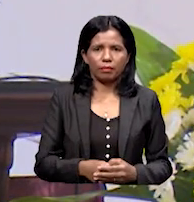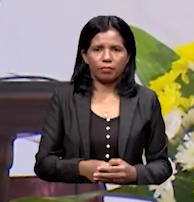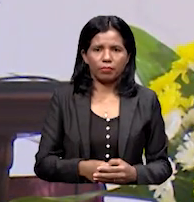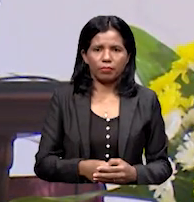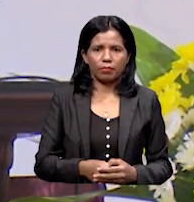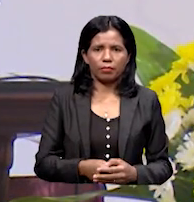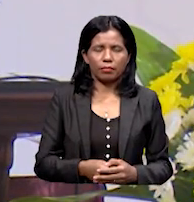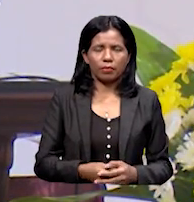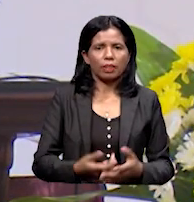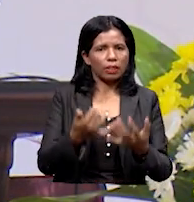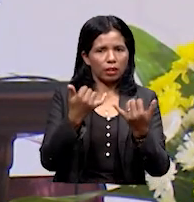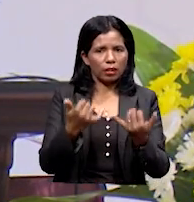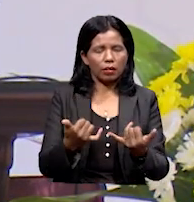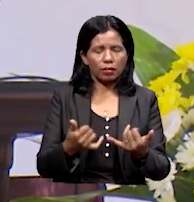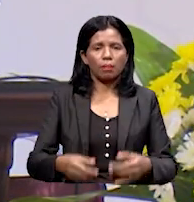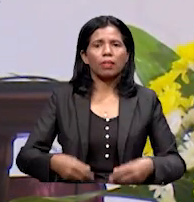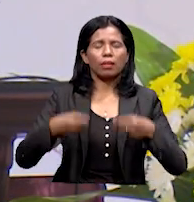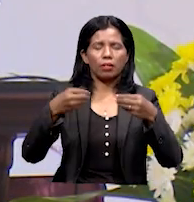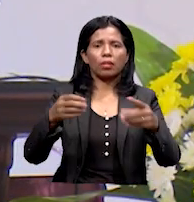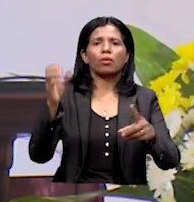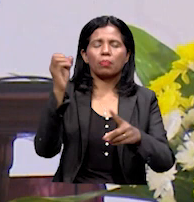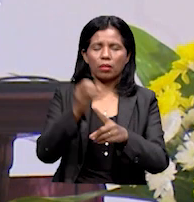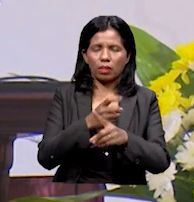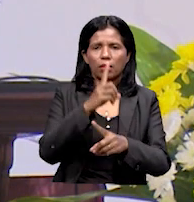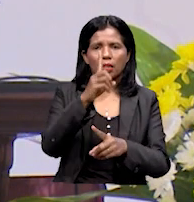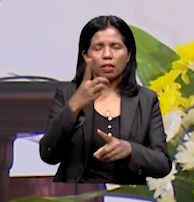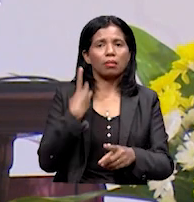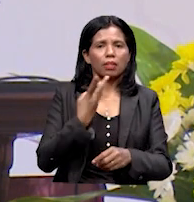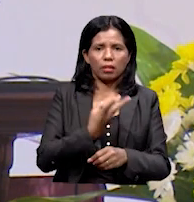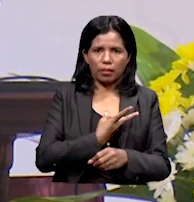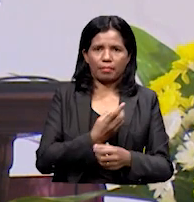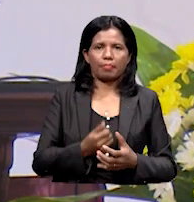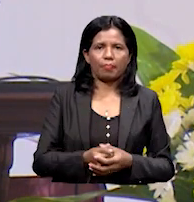Nedoni ida ne mos belesai nesa oportunidade ida baita.